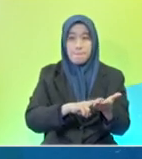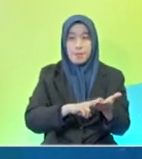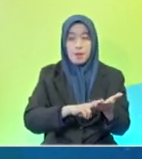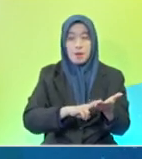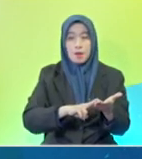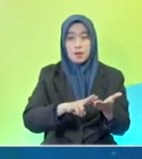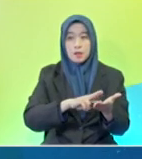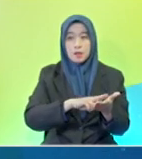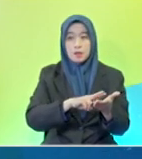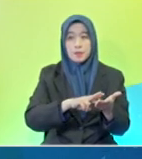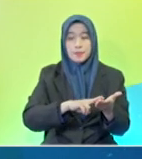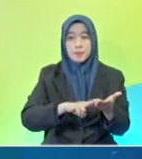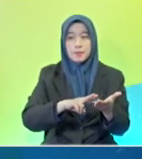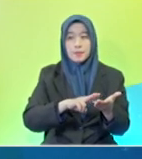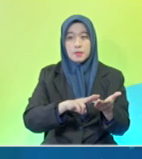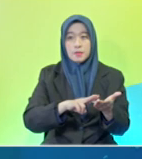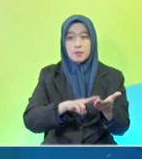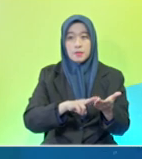Bismillahirrahmanirrahim.